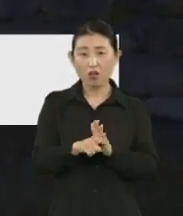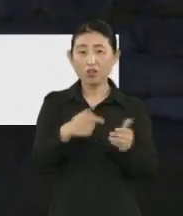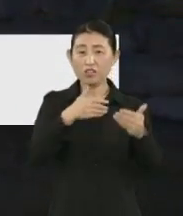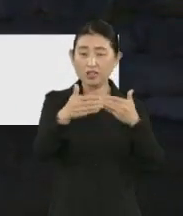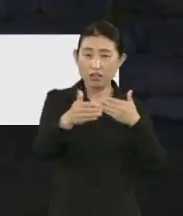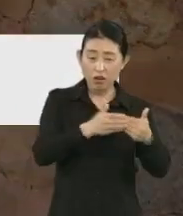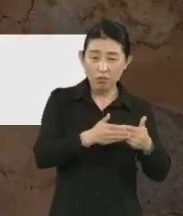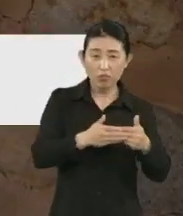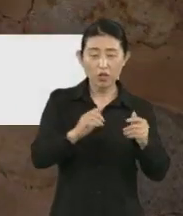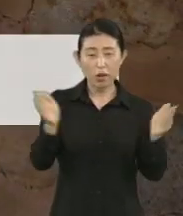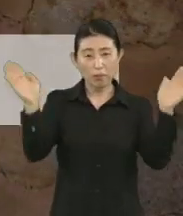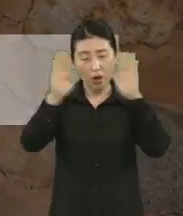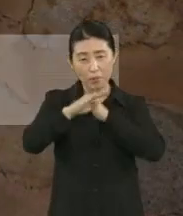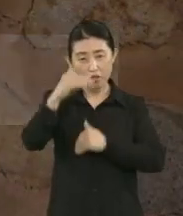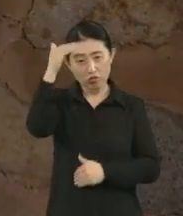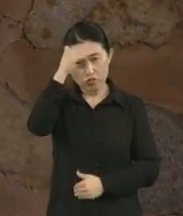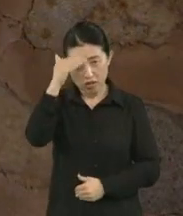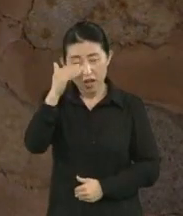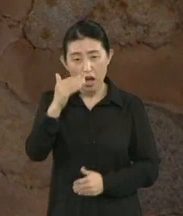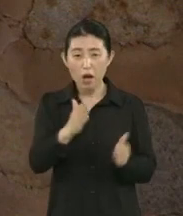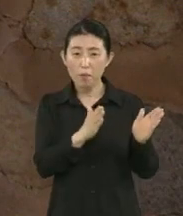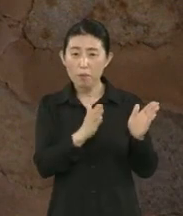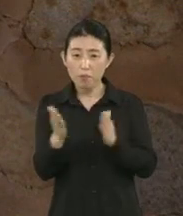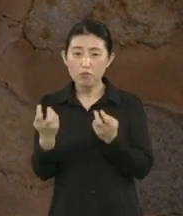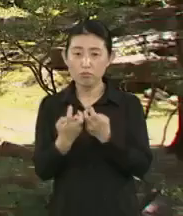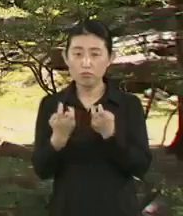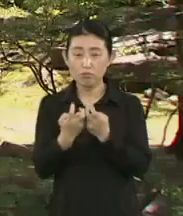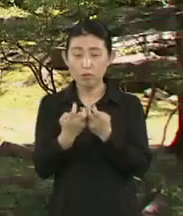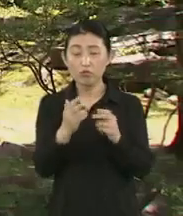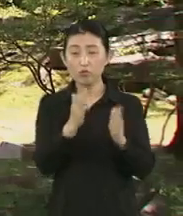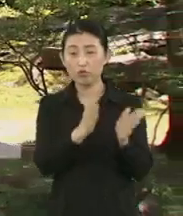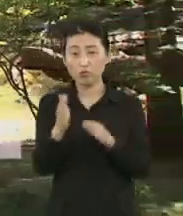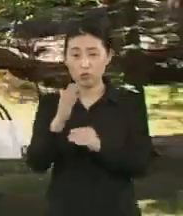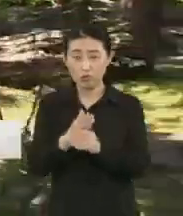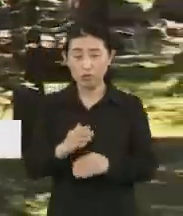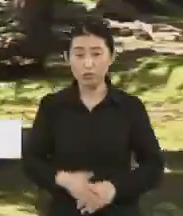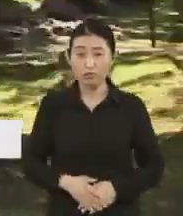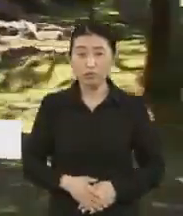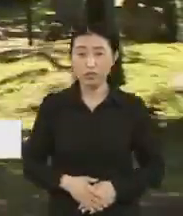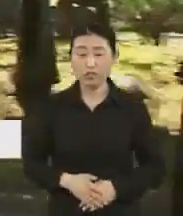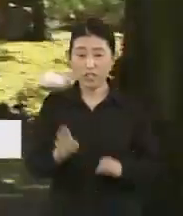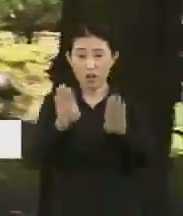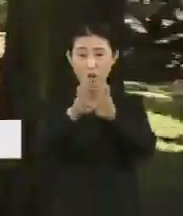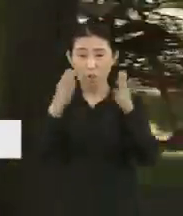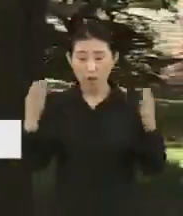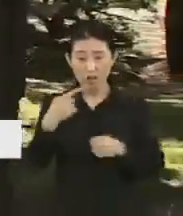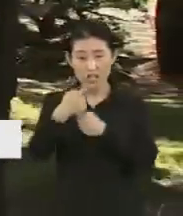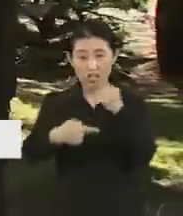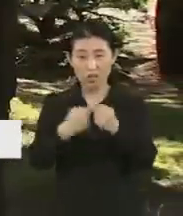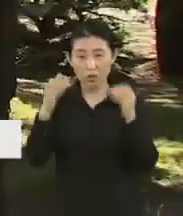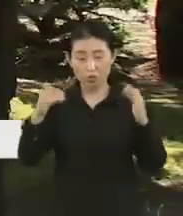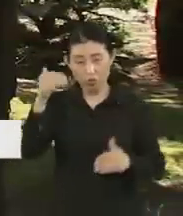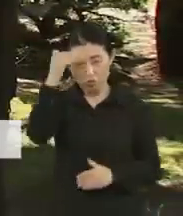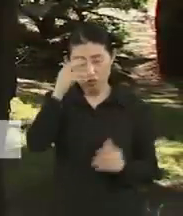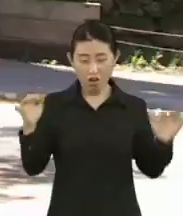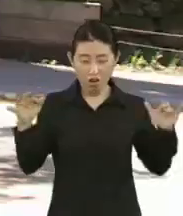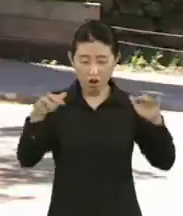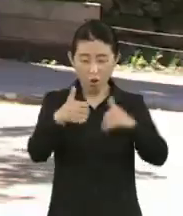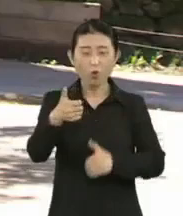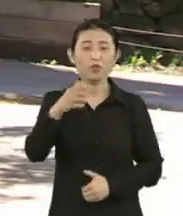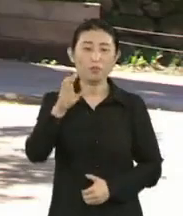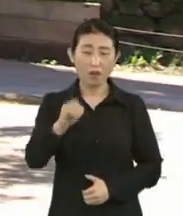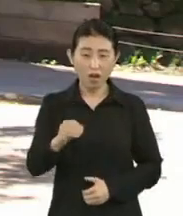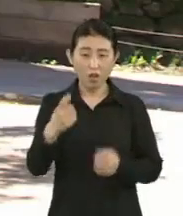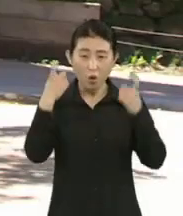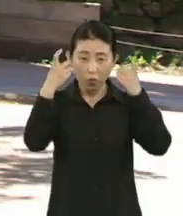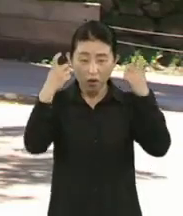방안을 검토 중에 있습니다. 건재고택이 어렵사리 문을 열면서 연간 50만 명이 찾는 외암 민속마을 관광